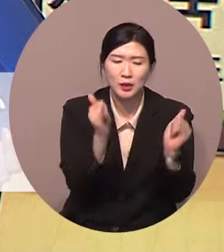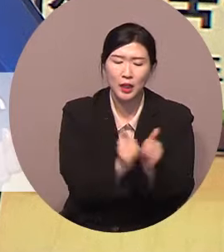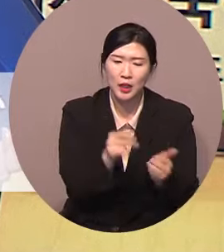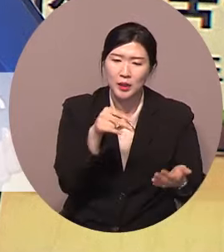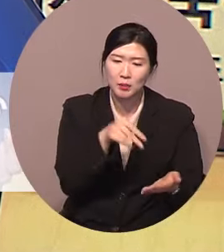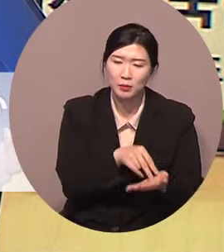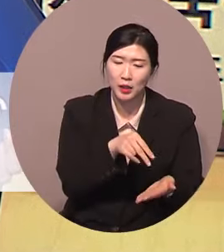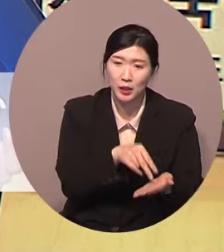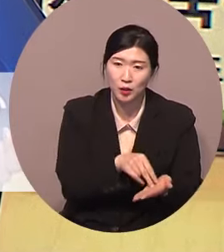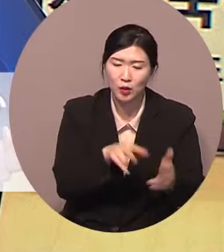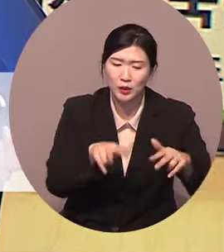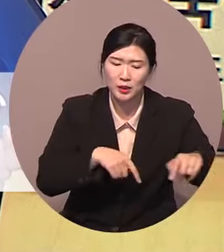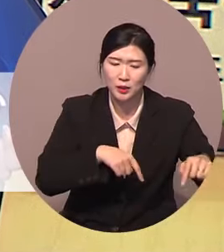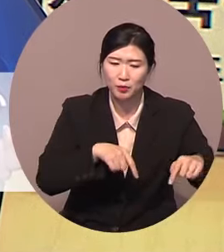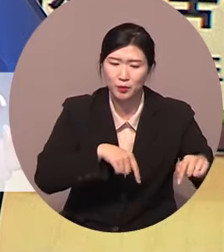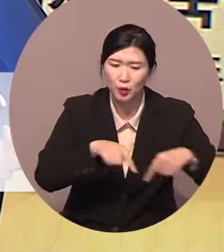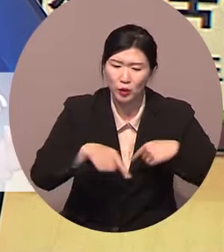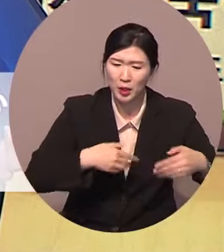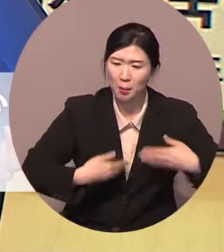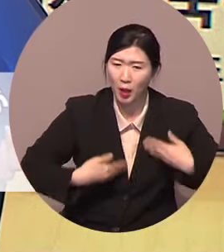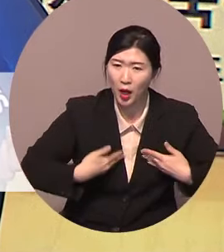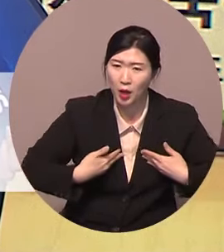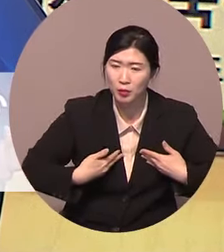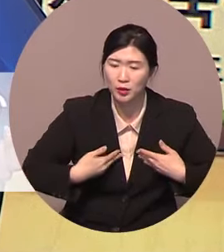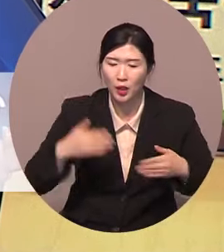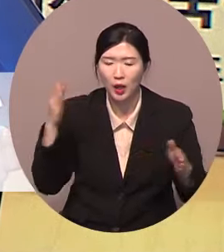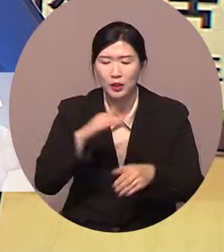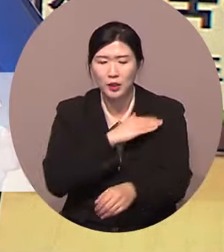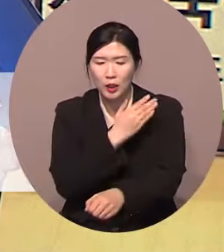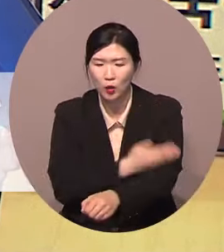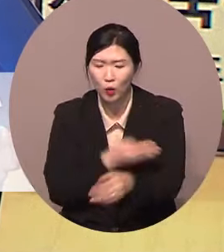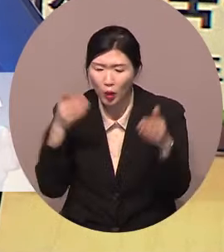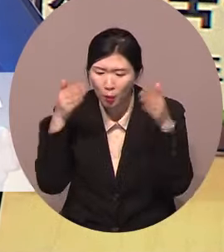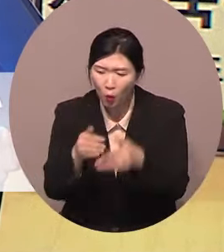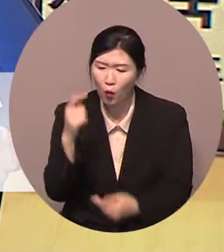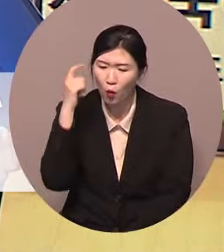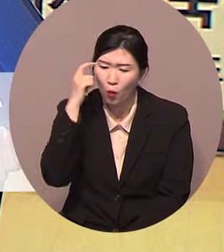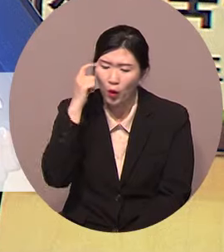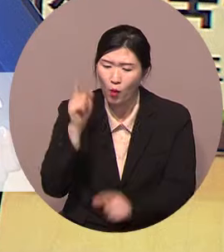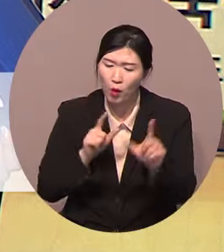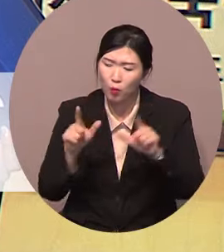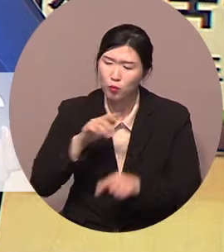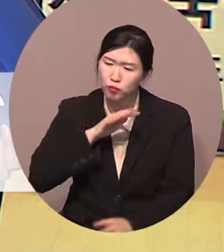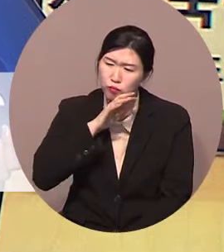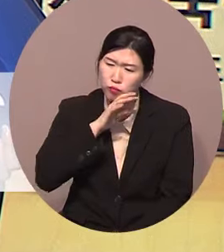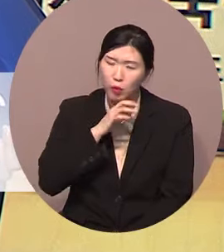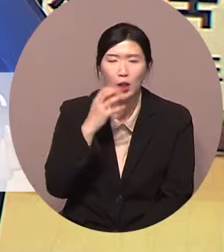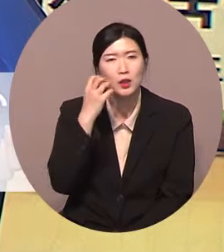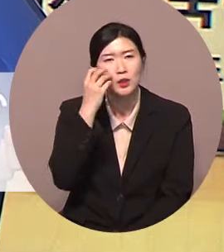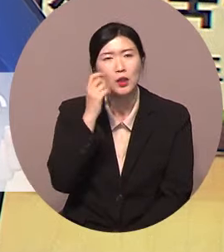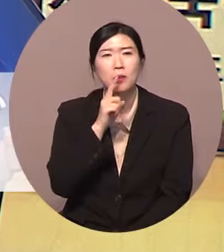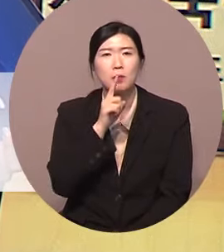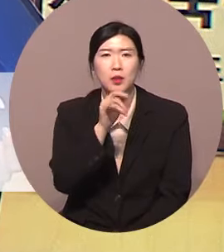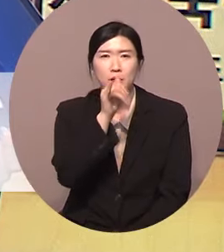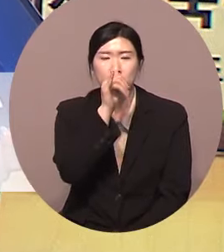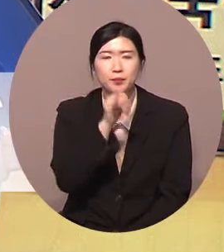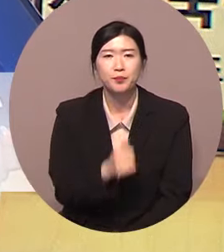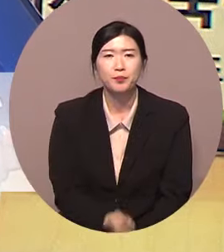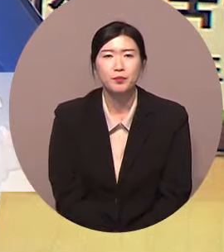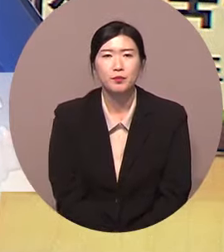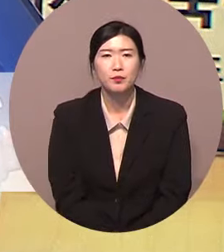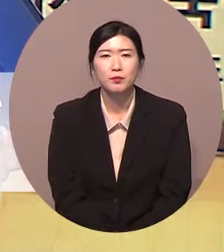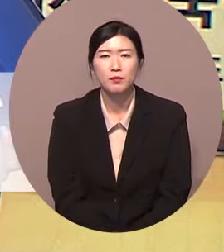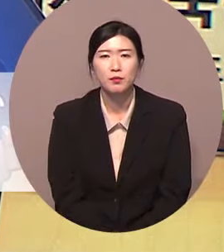현안이 산적한데 학생 인권조례 폐지에만 골몰하는 도의회 행태를 이해하기 어렵다고 지적하고